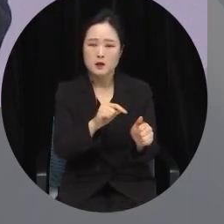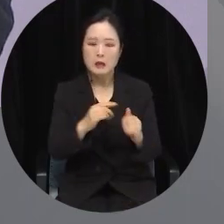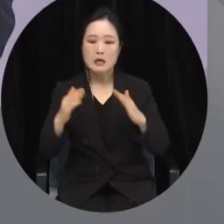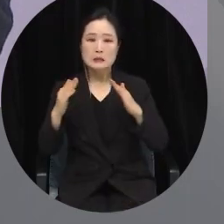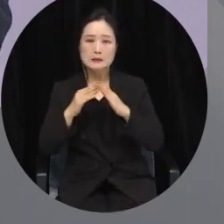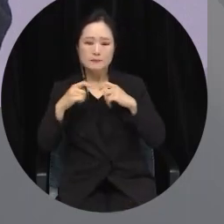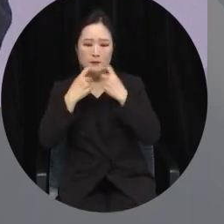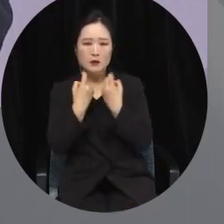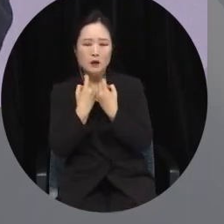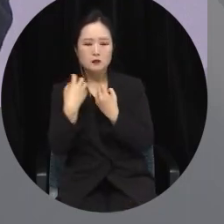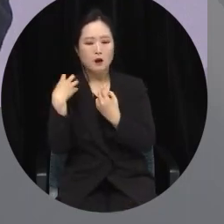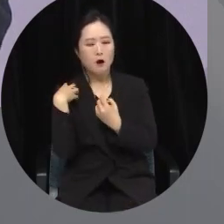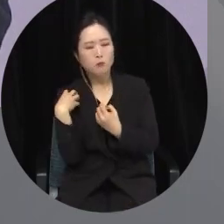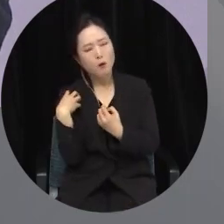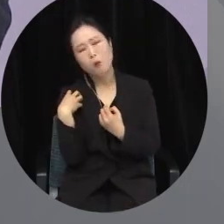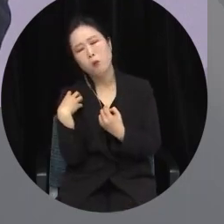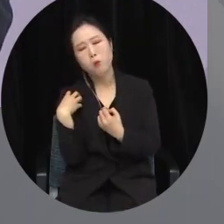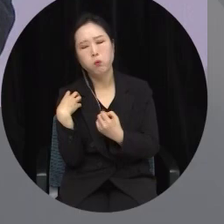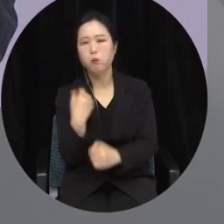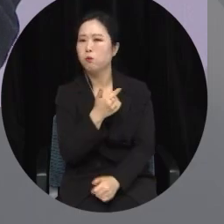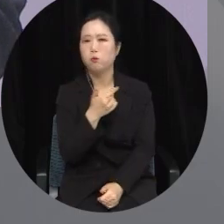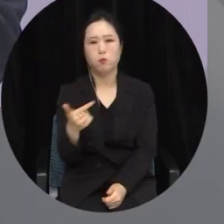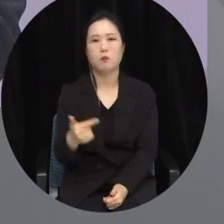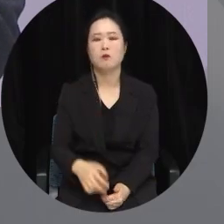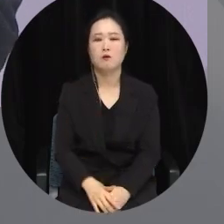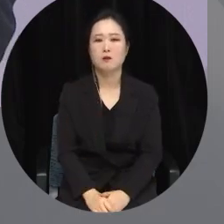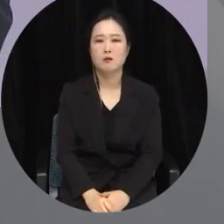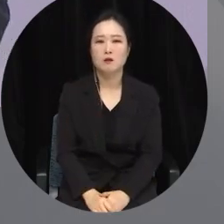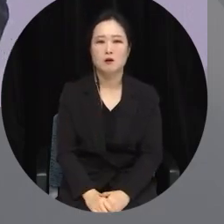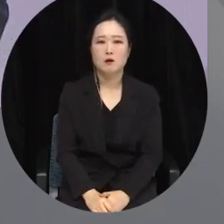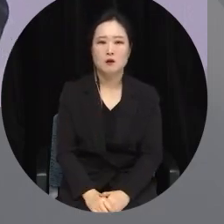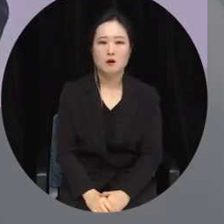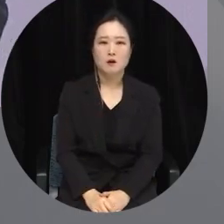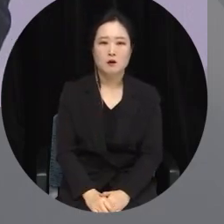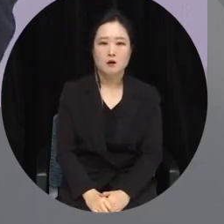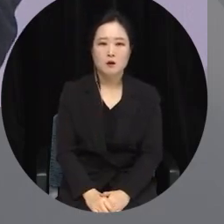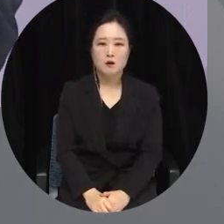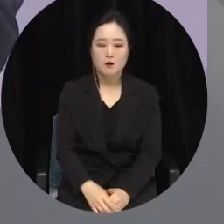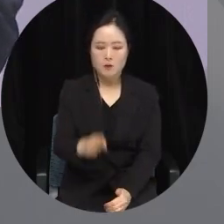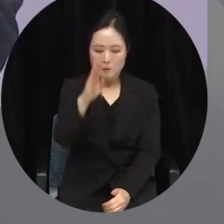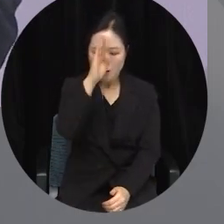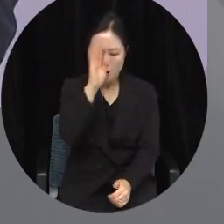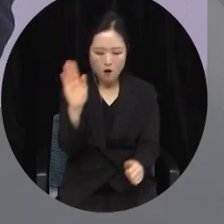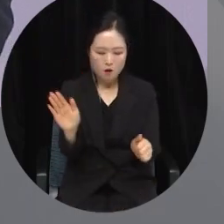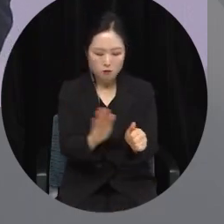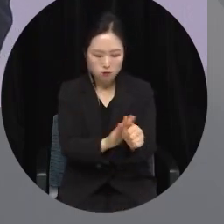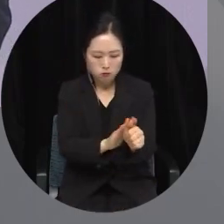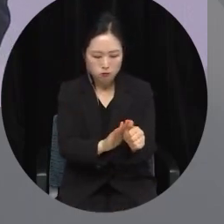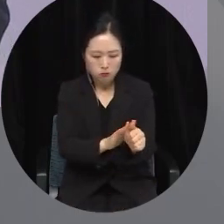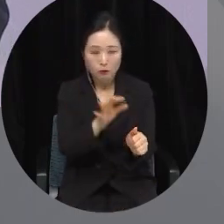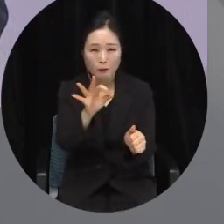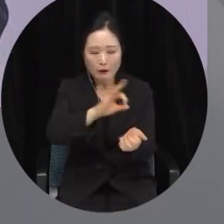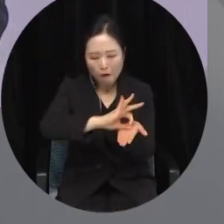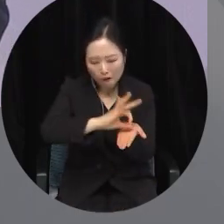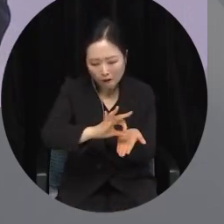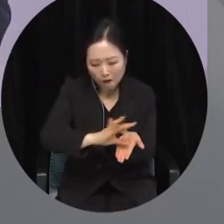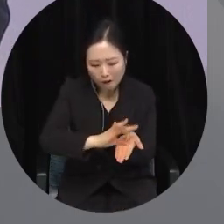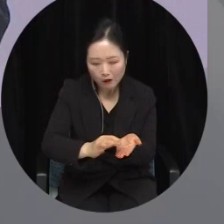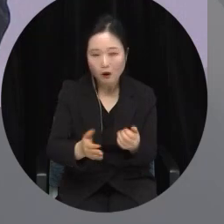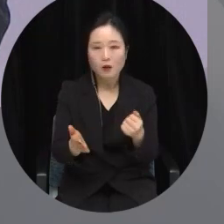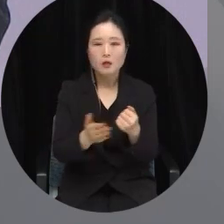없는 단계까지 와 있습니다. 그래서 간병 파산, 간병 살인 이야기할 정도로 그렇기 때문에